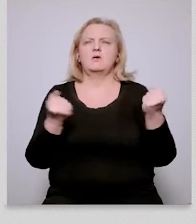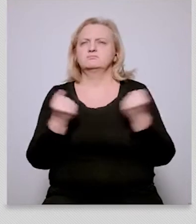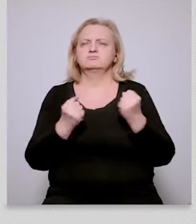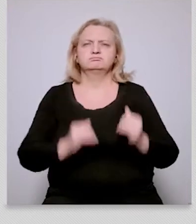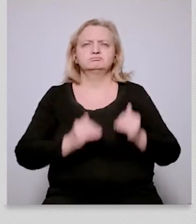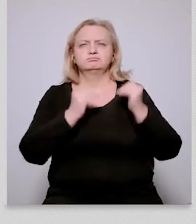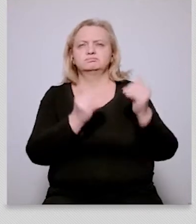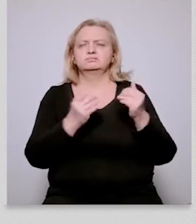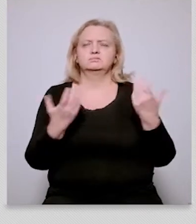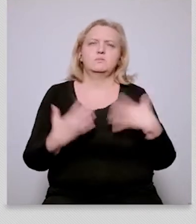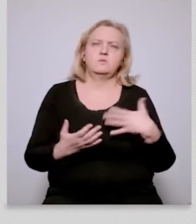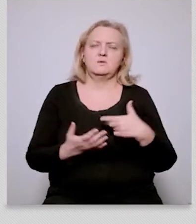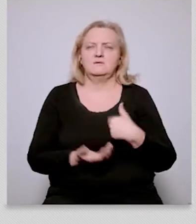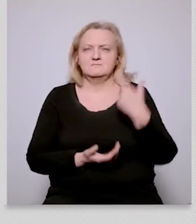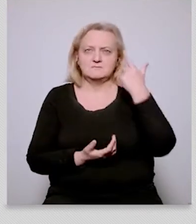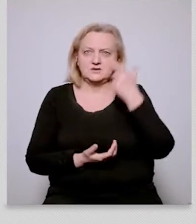który